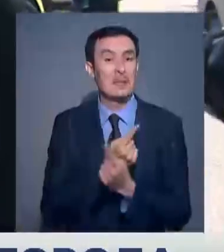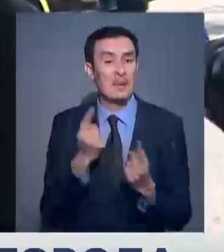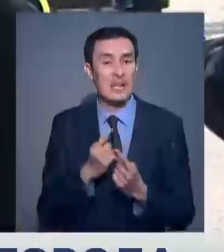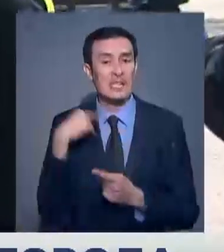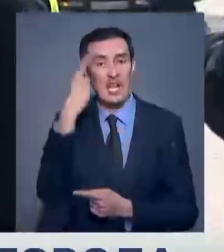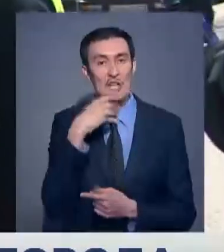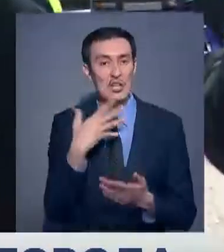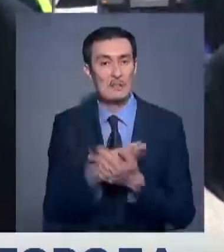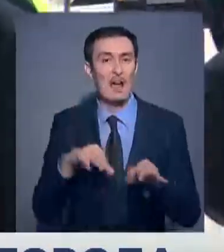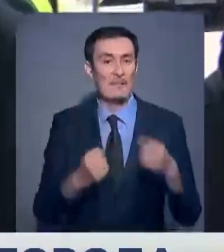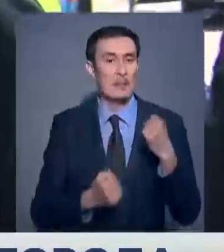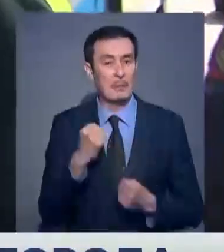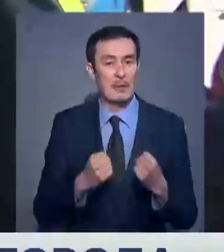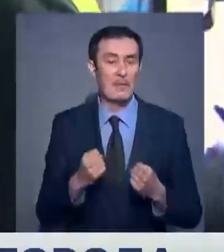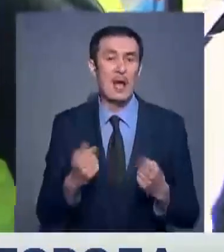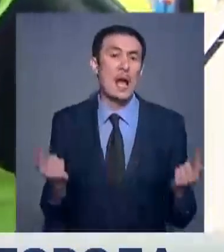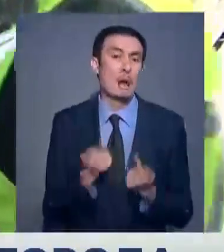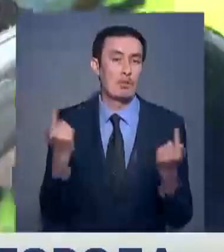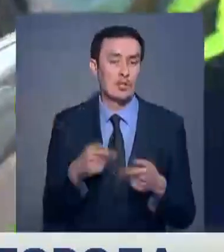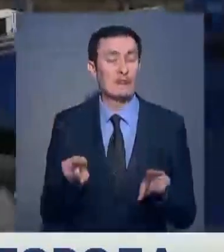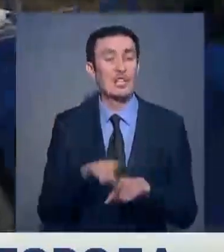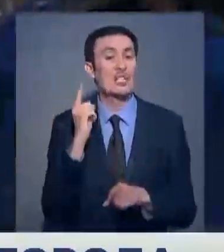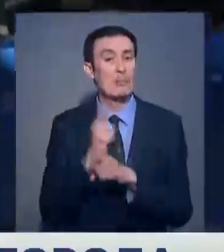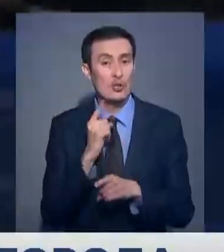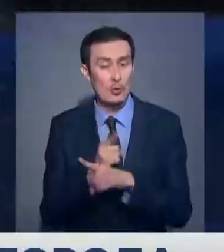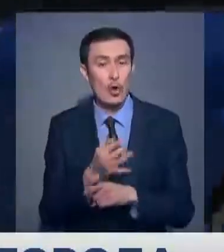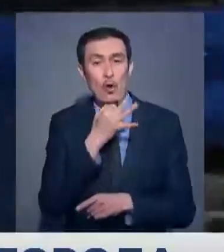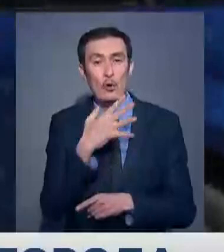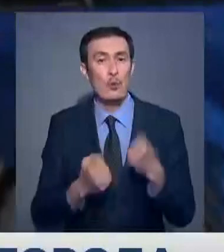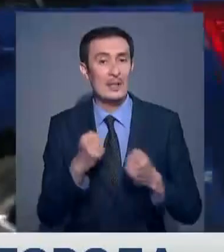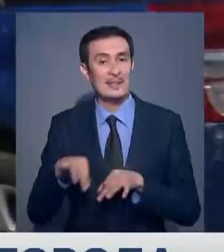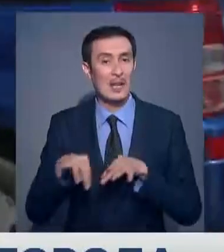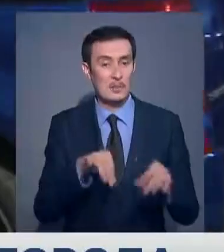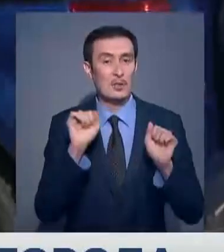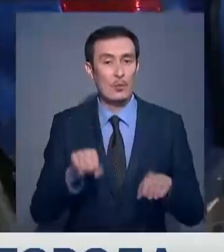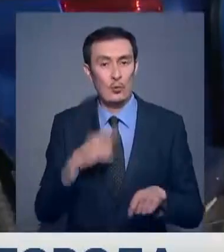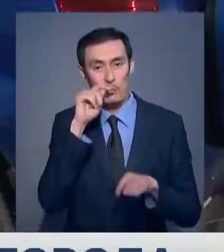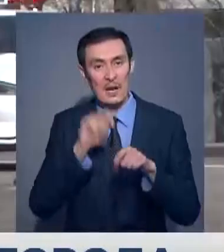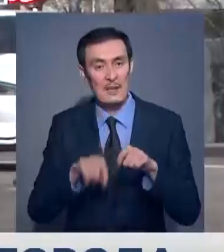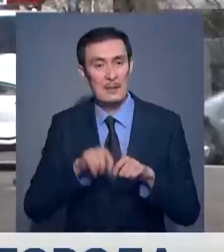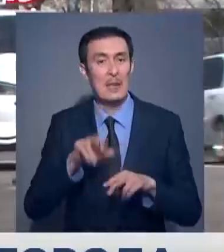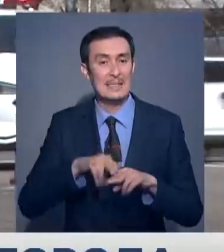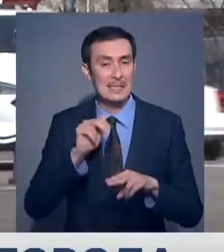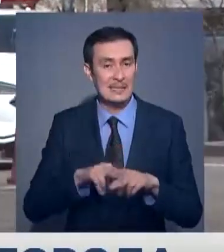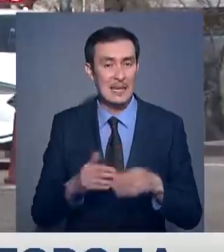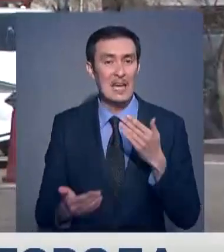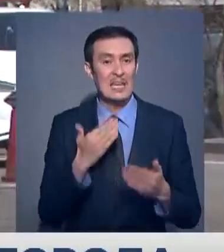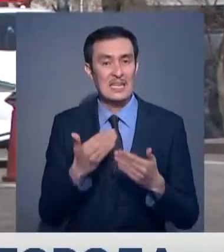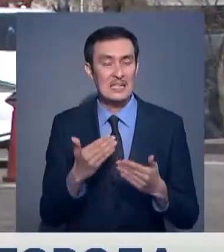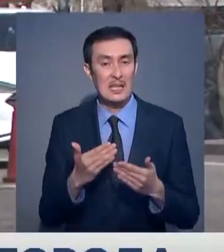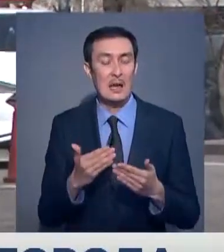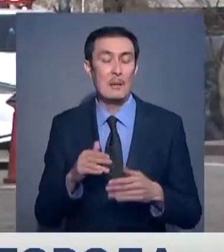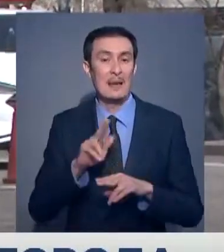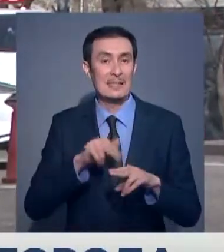на личных автомобилях в разных целях также запрещено. Любой транспорт могут проверить стражи порядка. Если